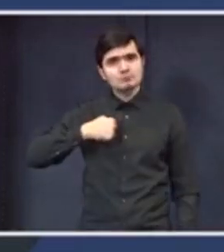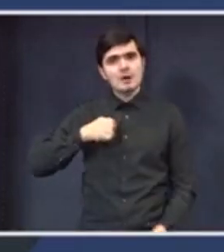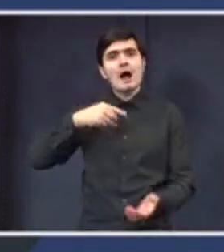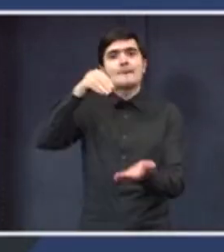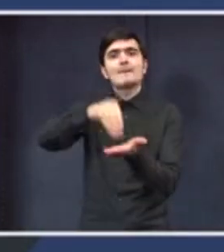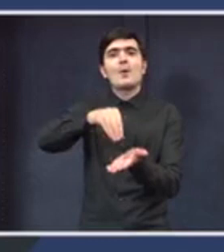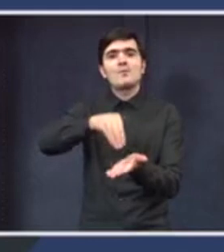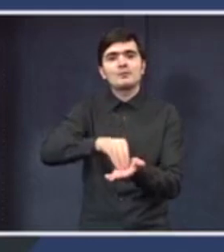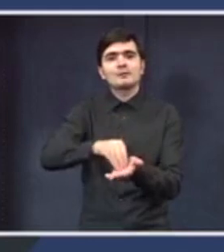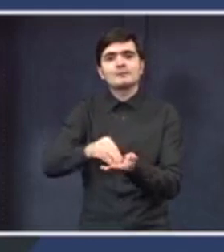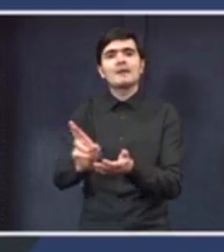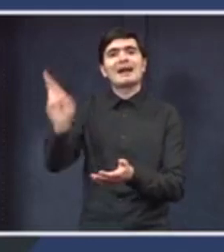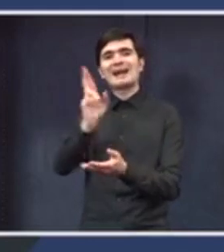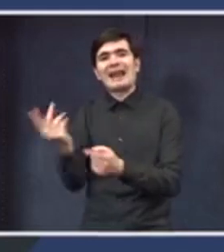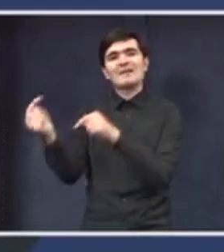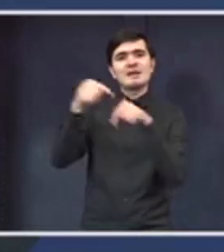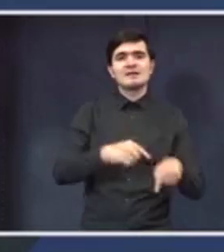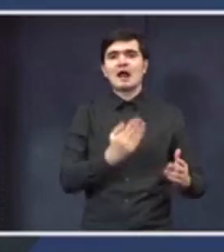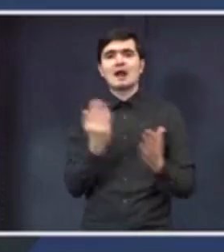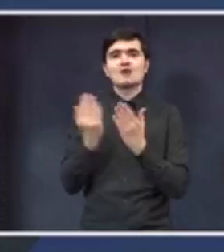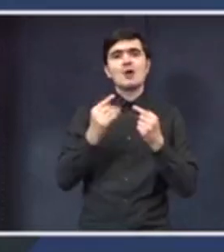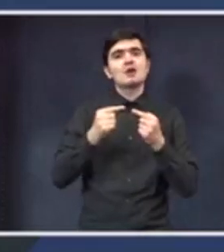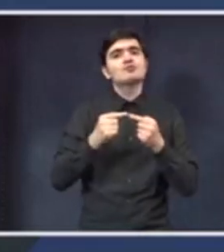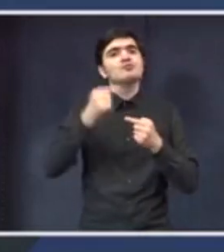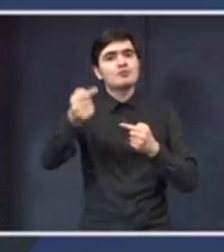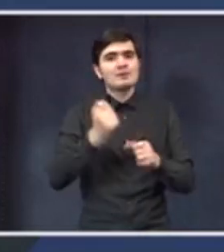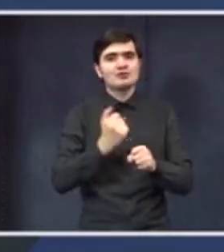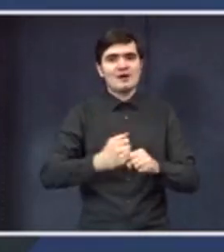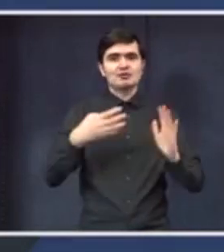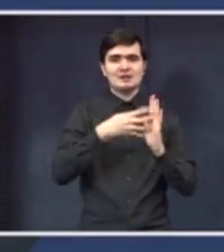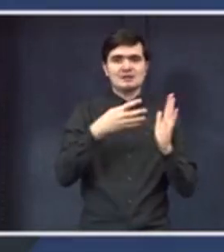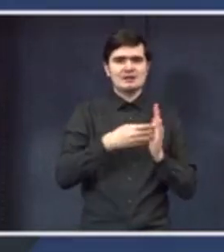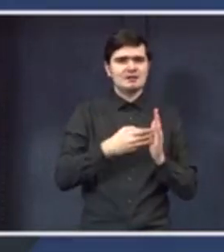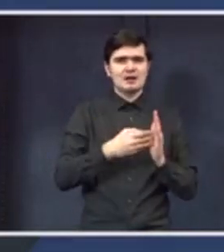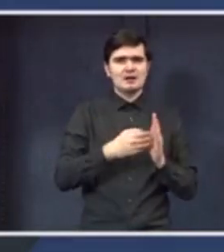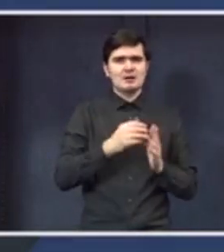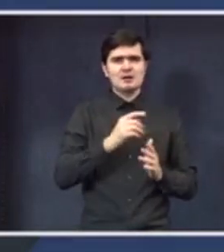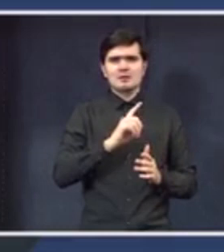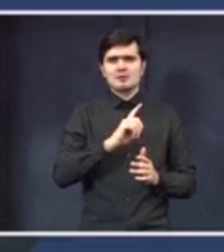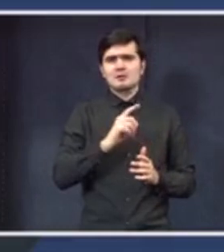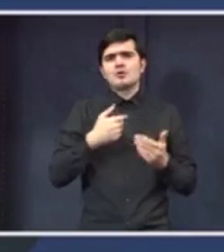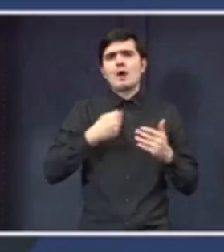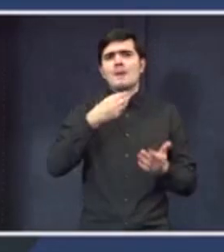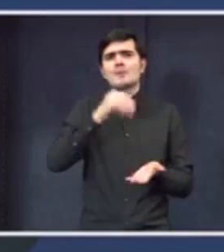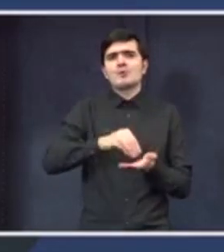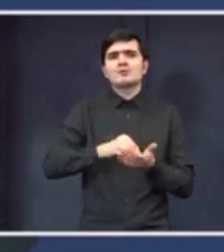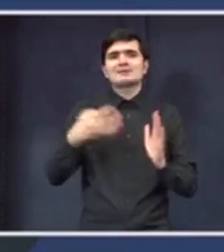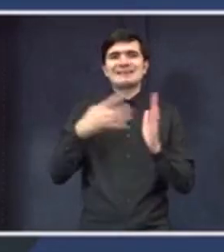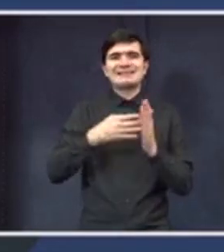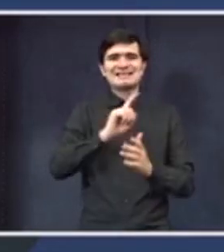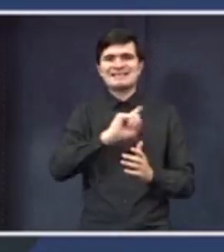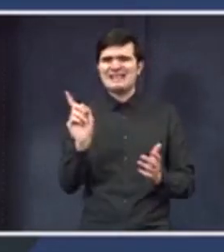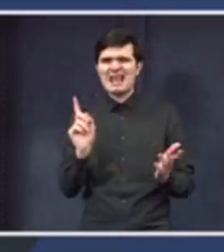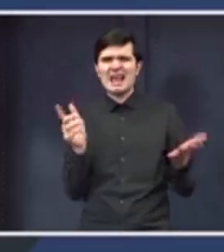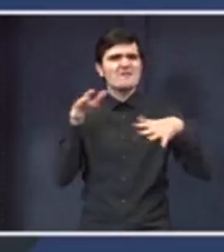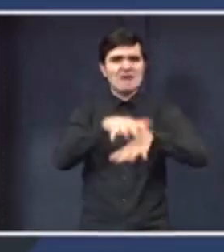revenirea la școală după ce se face acest test. Teste non-invazive erau propunerea mea. Am făcut acest propunere după ce am